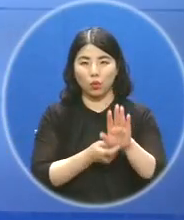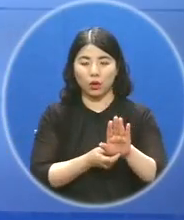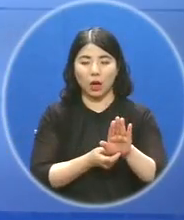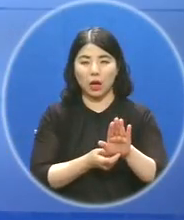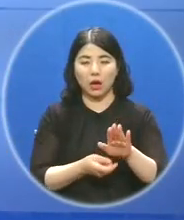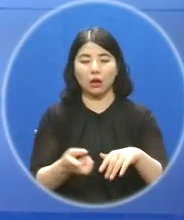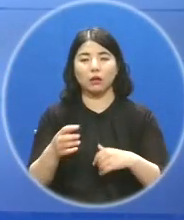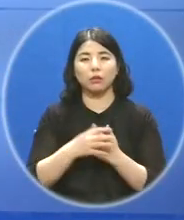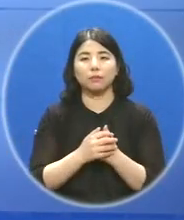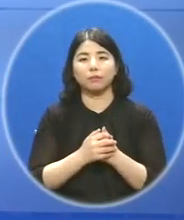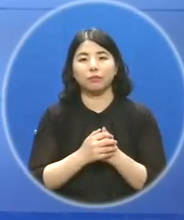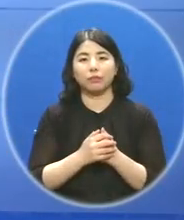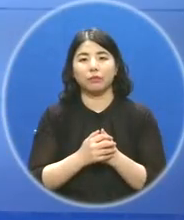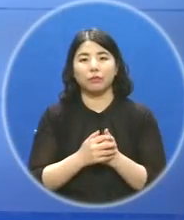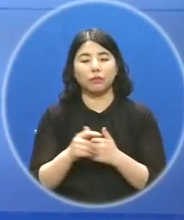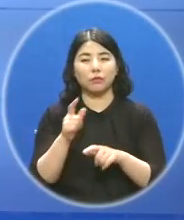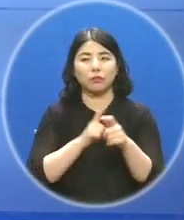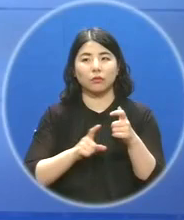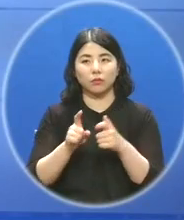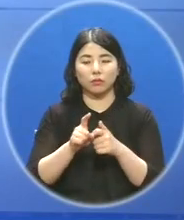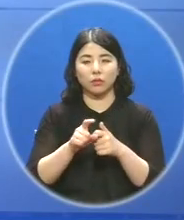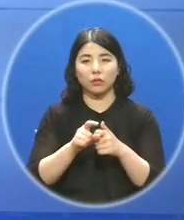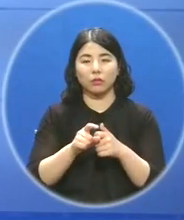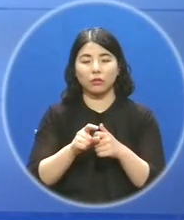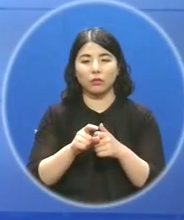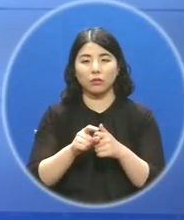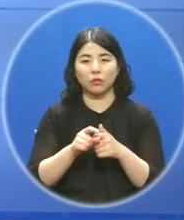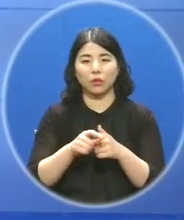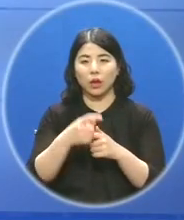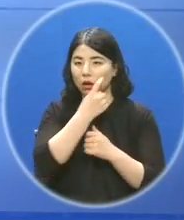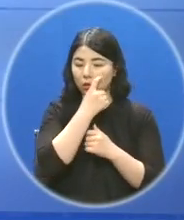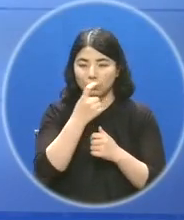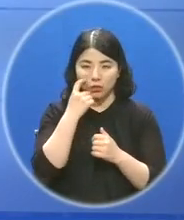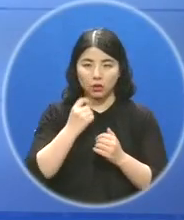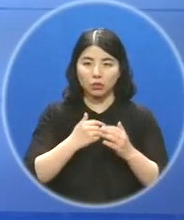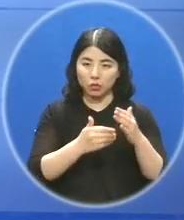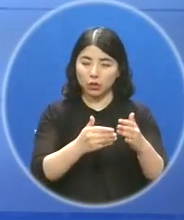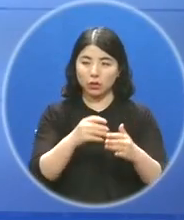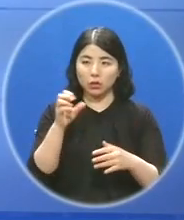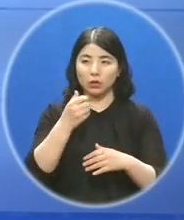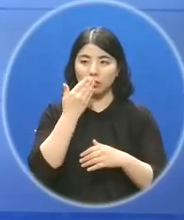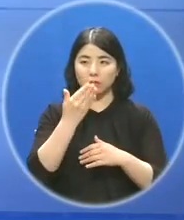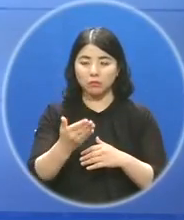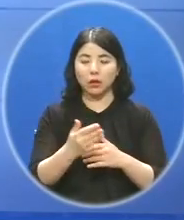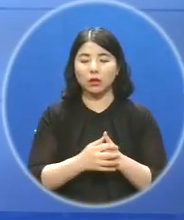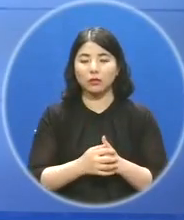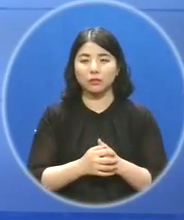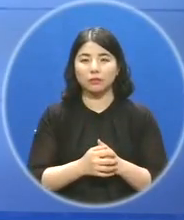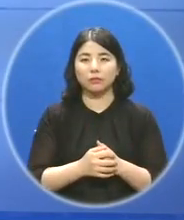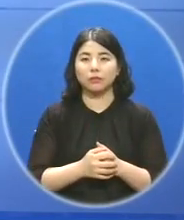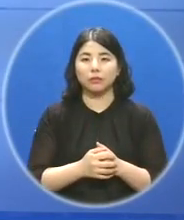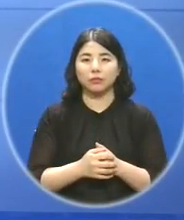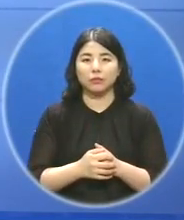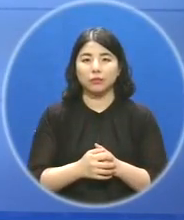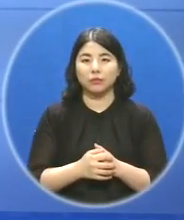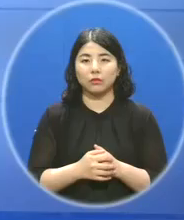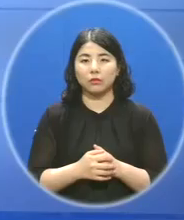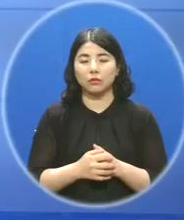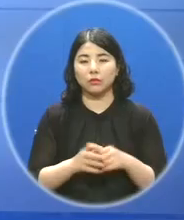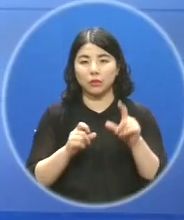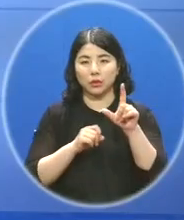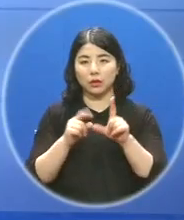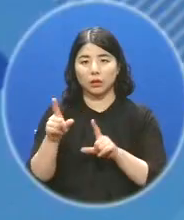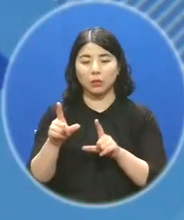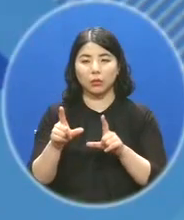외부에 공개됨으로써 좀 더 그 공론화 그리고 검증의 과정 이런 것들을 가질 수 있다는 순기능적인 것들은 충분히 있는 것 같습니다. 네. 대체로